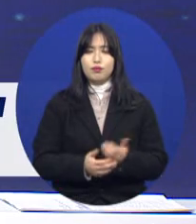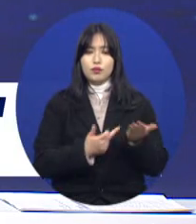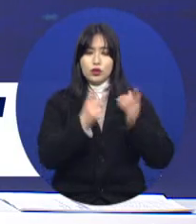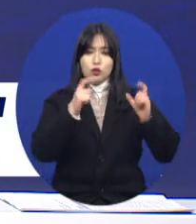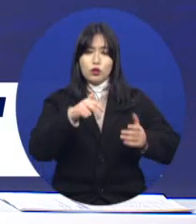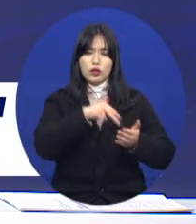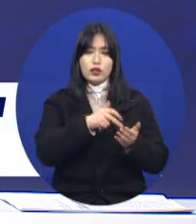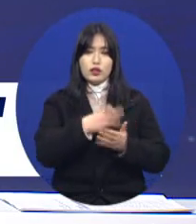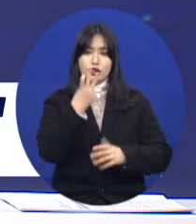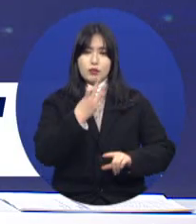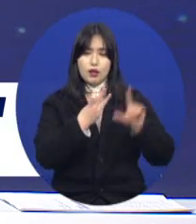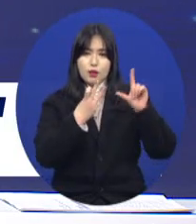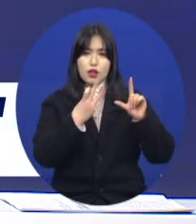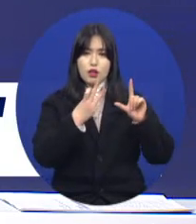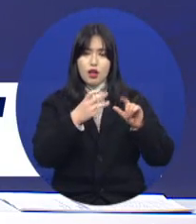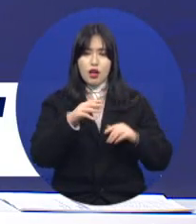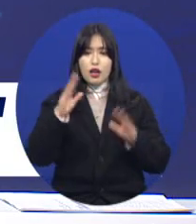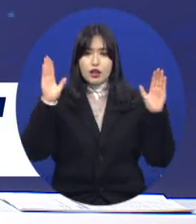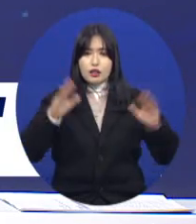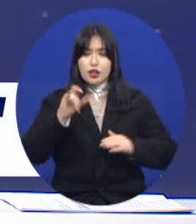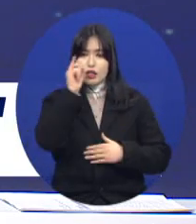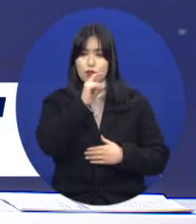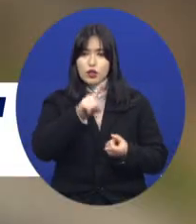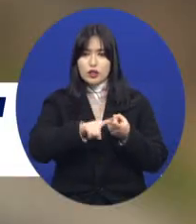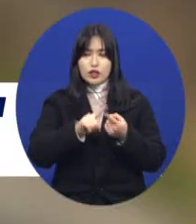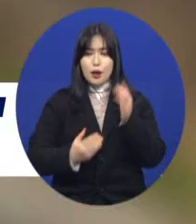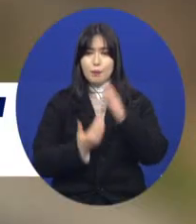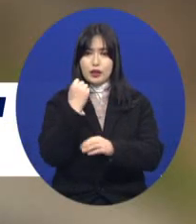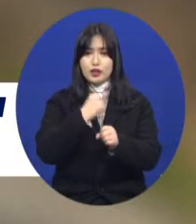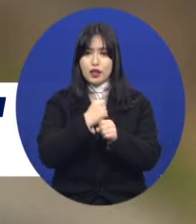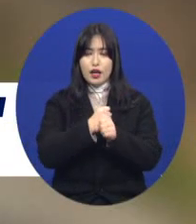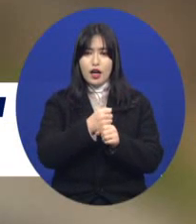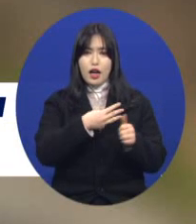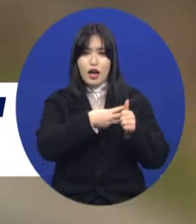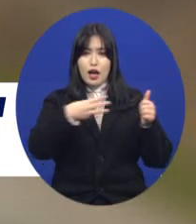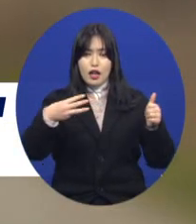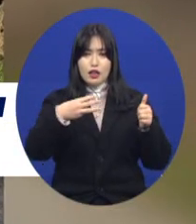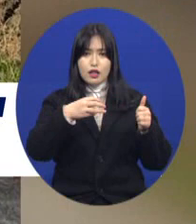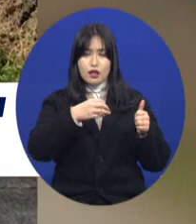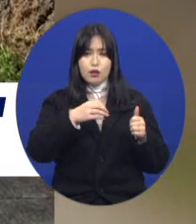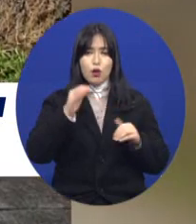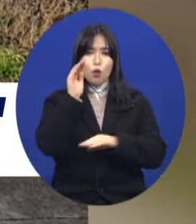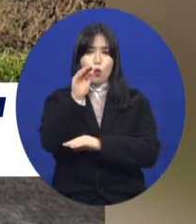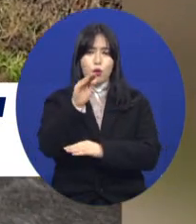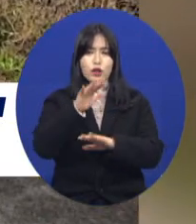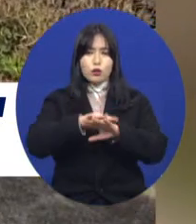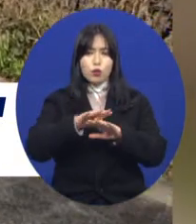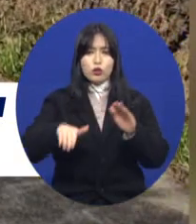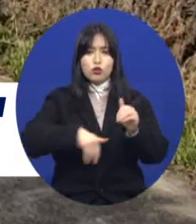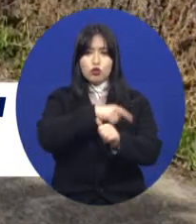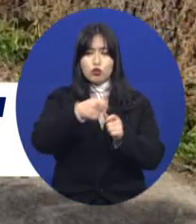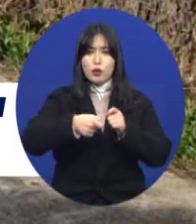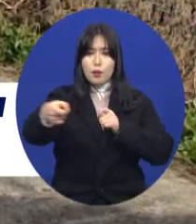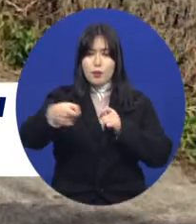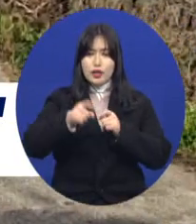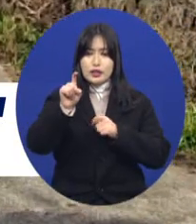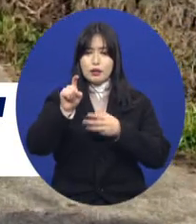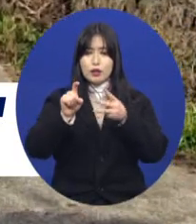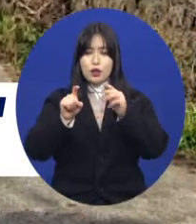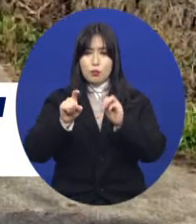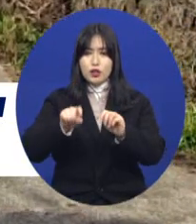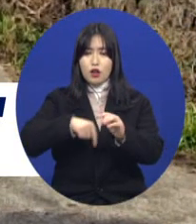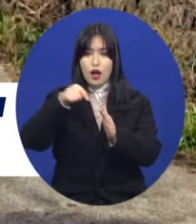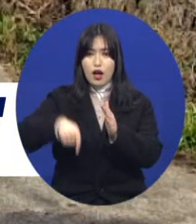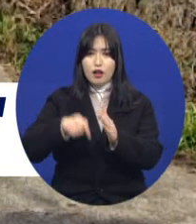제주도는 지난 13일 고병원성 조류인플루엔자가 발생한 1리 무브 오리 농장 주변 반경 10km 이내